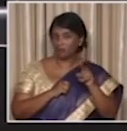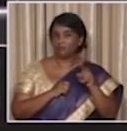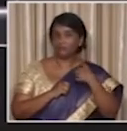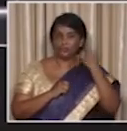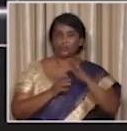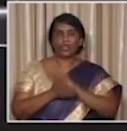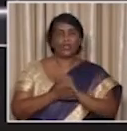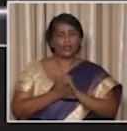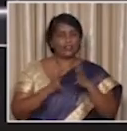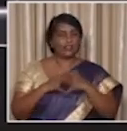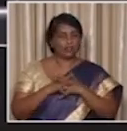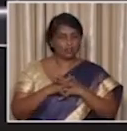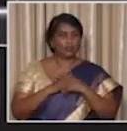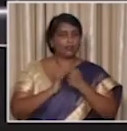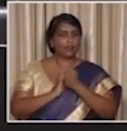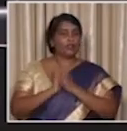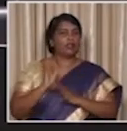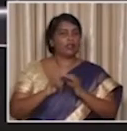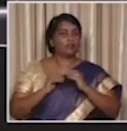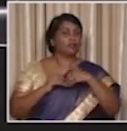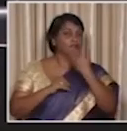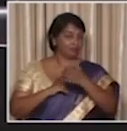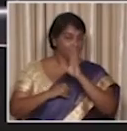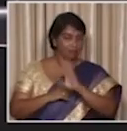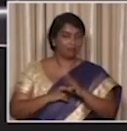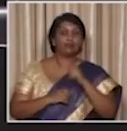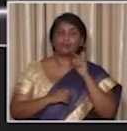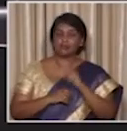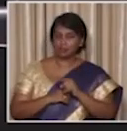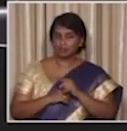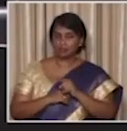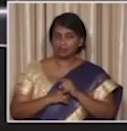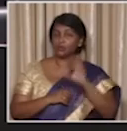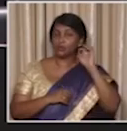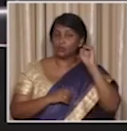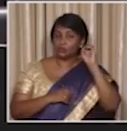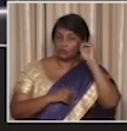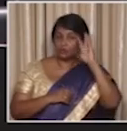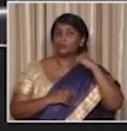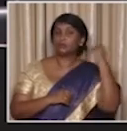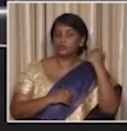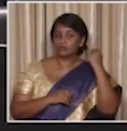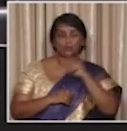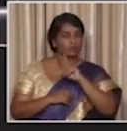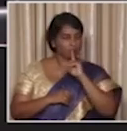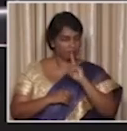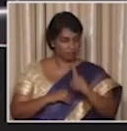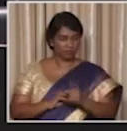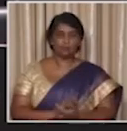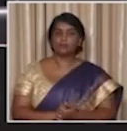pandekka hesa vitarna garu mantri tuma eha patti hitupu etuma udaya katha karanawada etuma e katha wedi